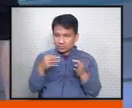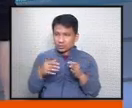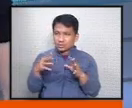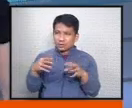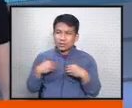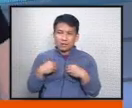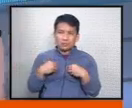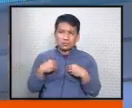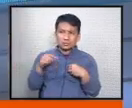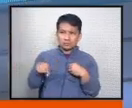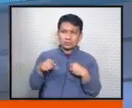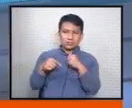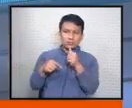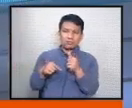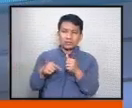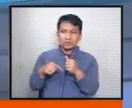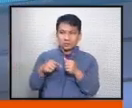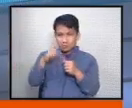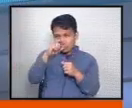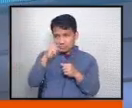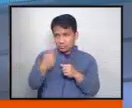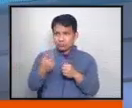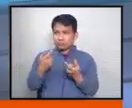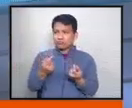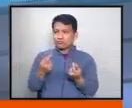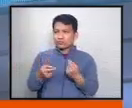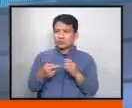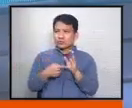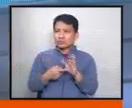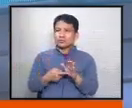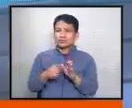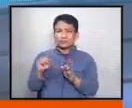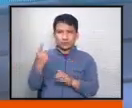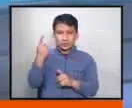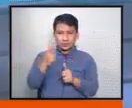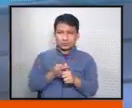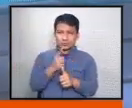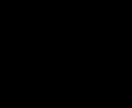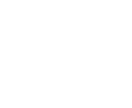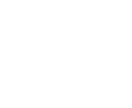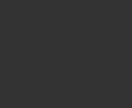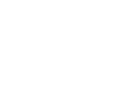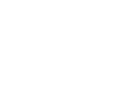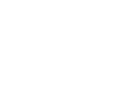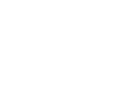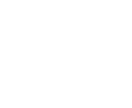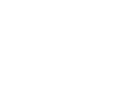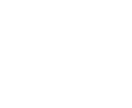Aminado naman, ang nakakatandang babae sa gawain bagamat iginiit na first time lang niya ito.